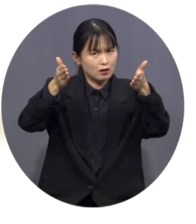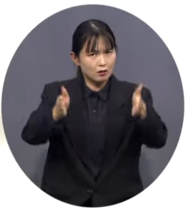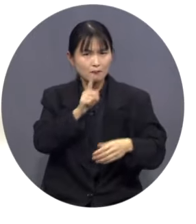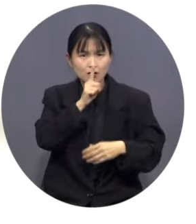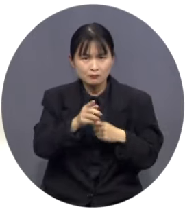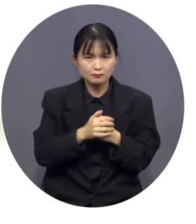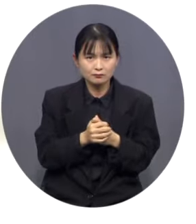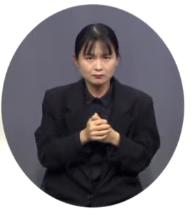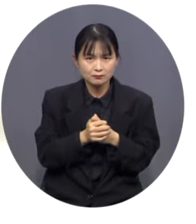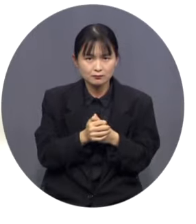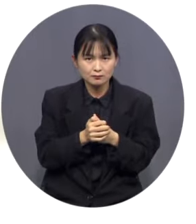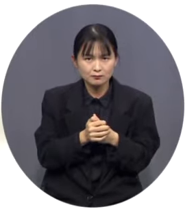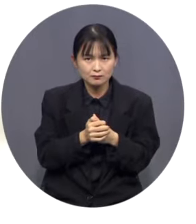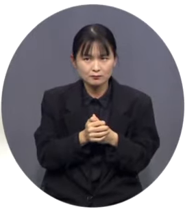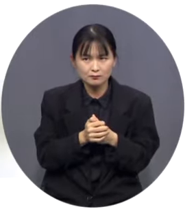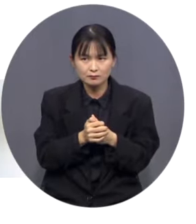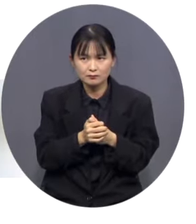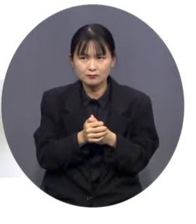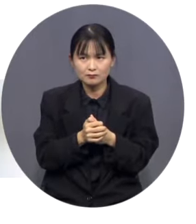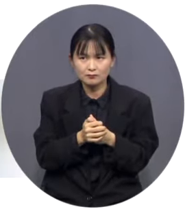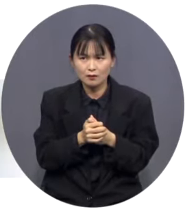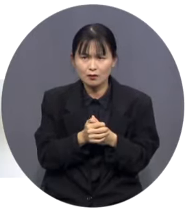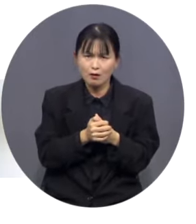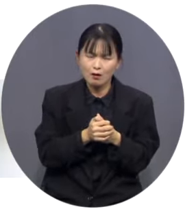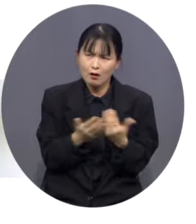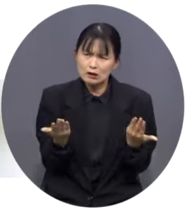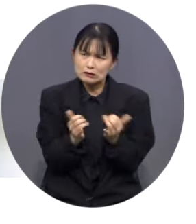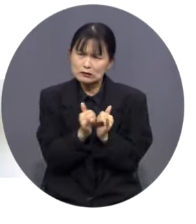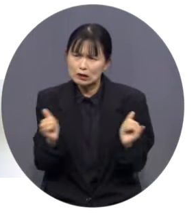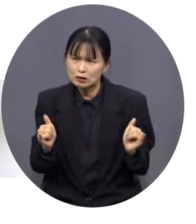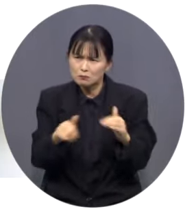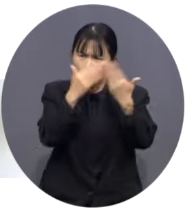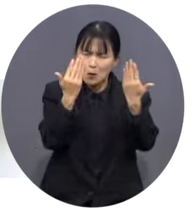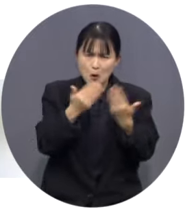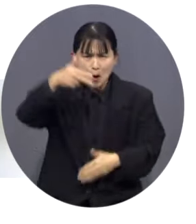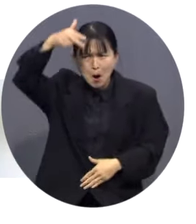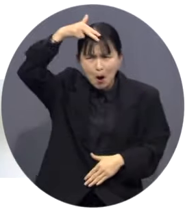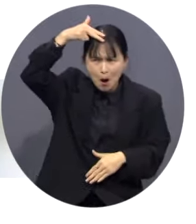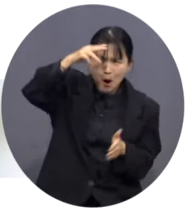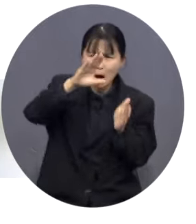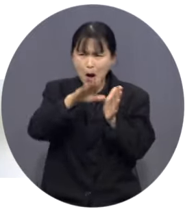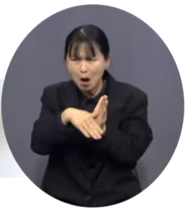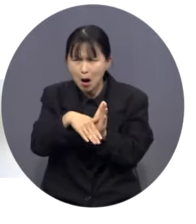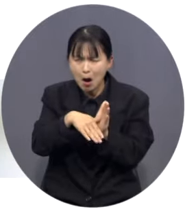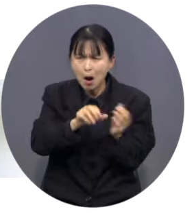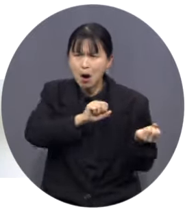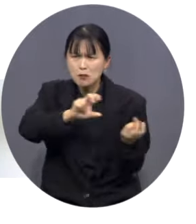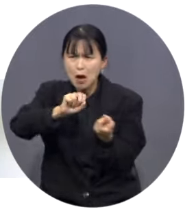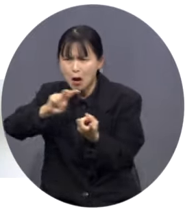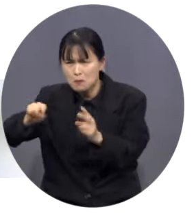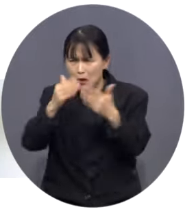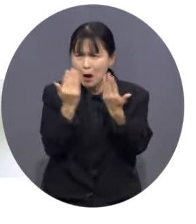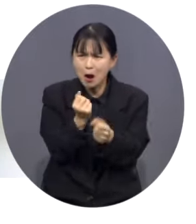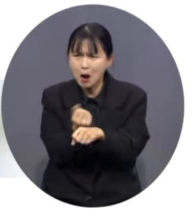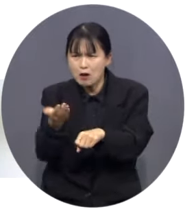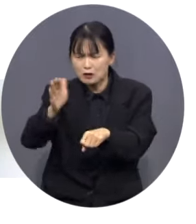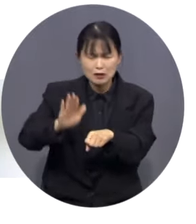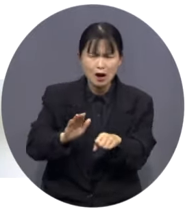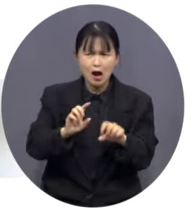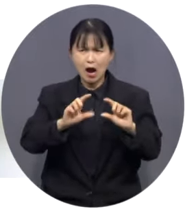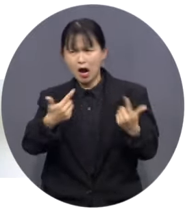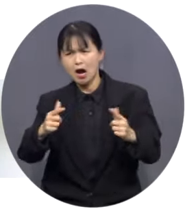반박했습니다. 아니 어떻게 저 직원들 부양급시 됩니까? 직원들 우리 택배로 다 하고 다 하는데 절대 이건